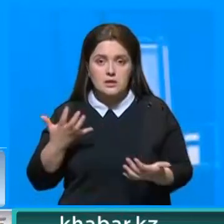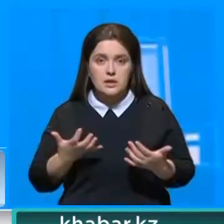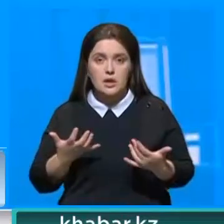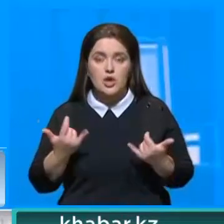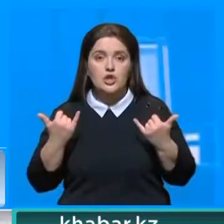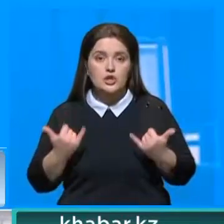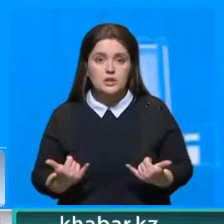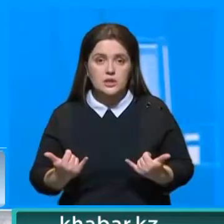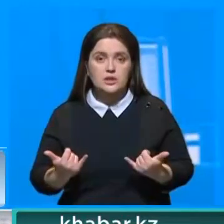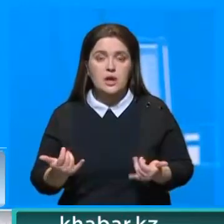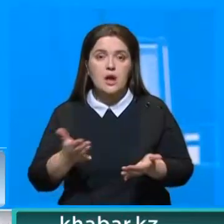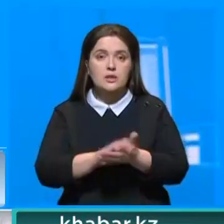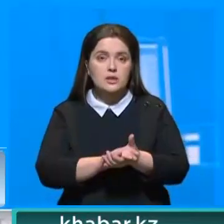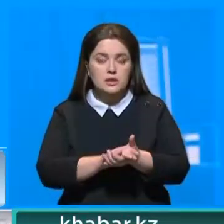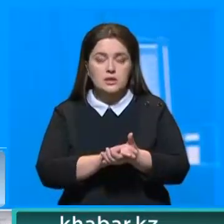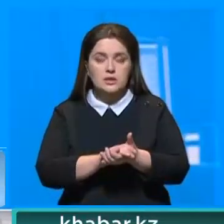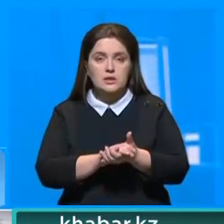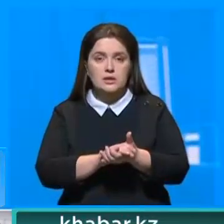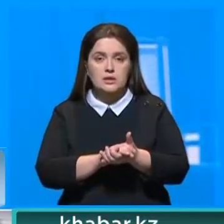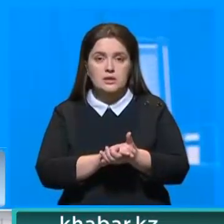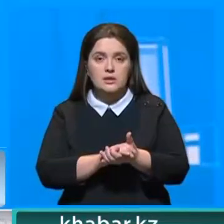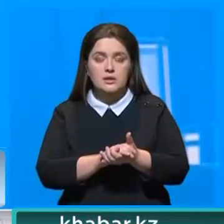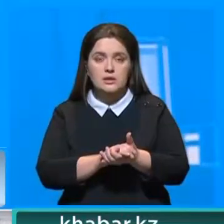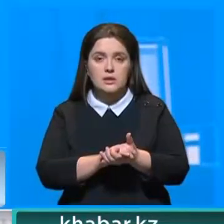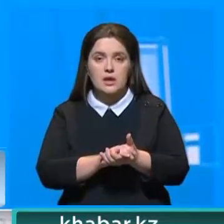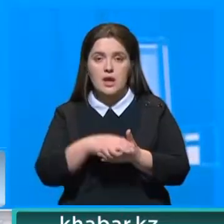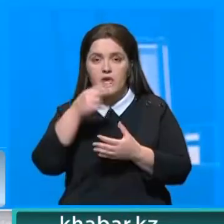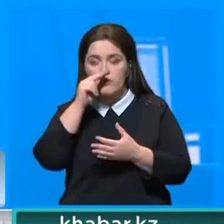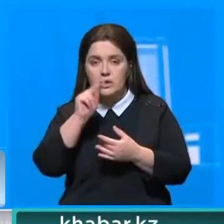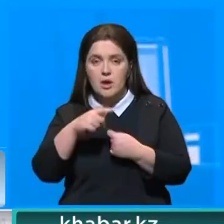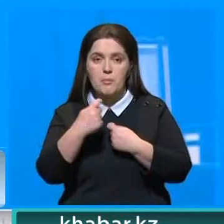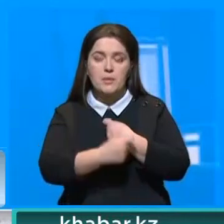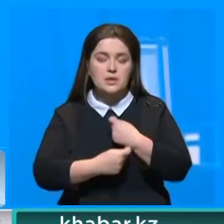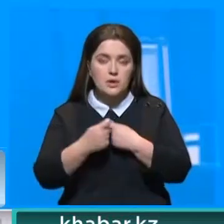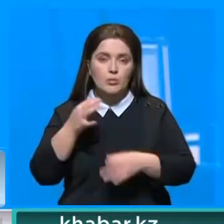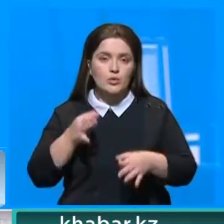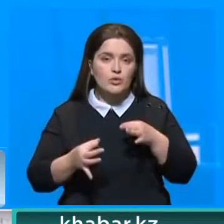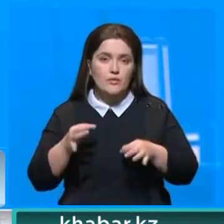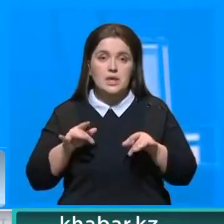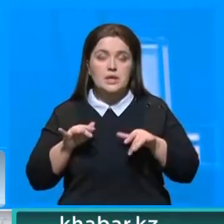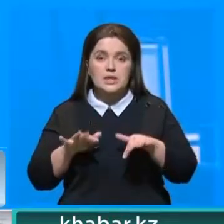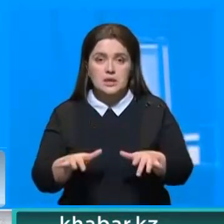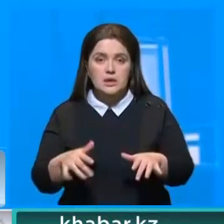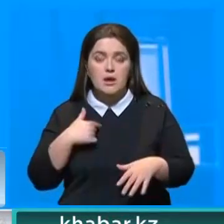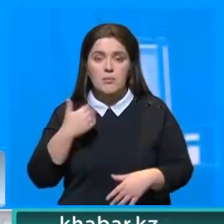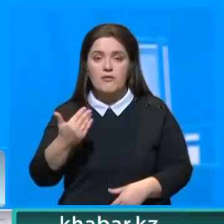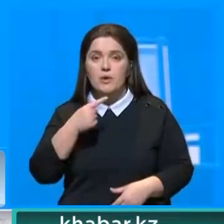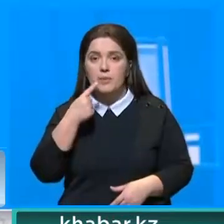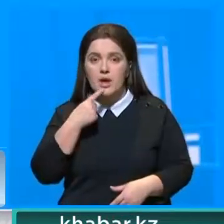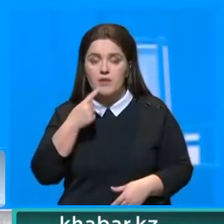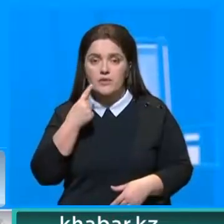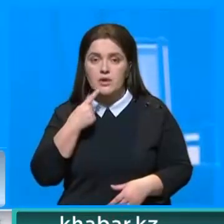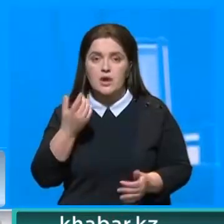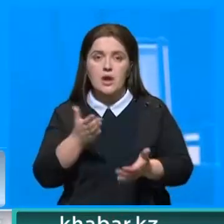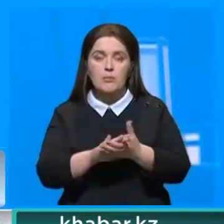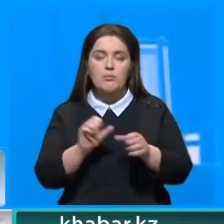проходит ознакомление обвиняемых с материалами уголовного дела. Я до этого вам говорил, что